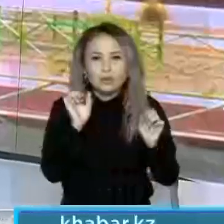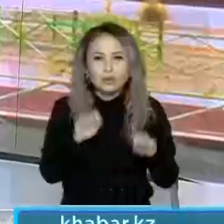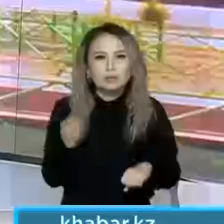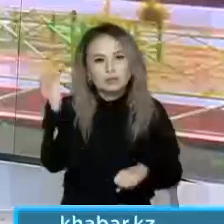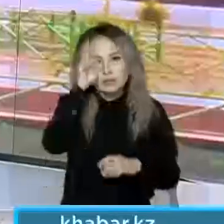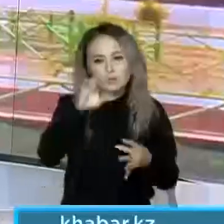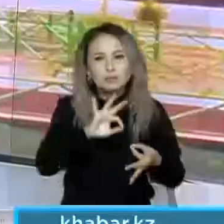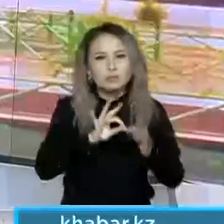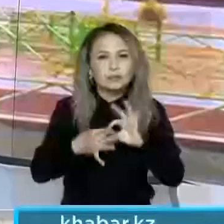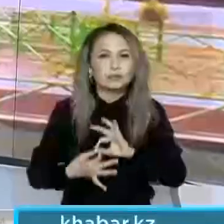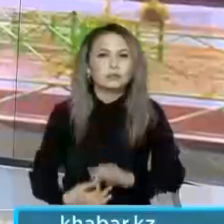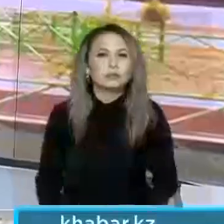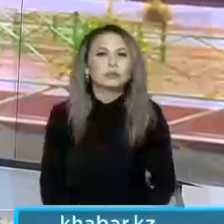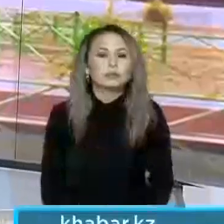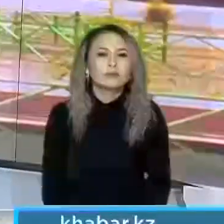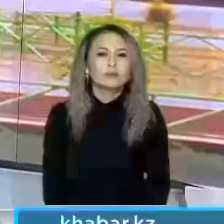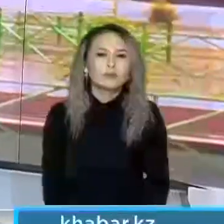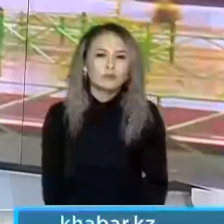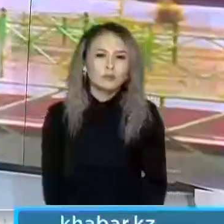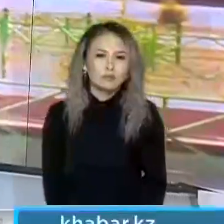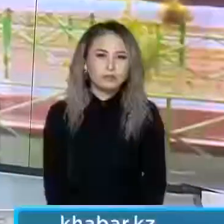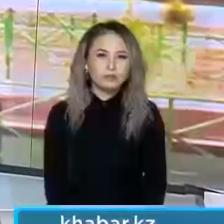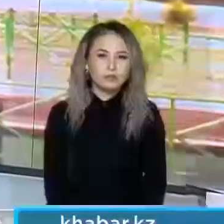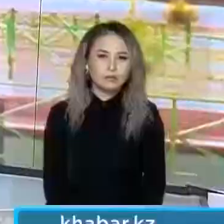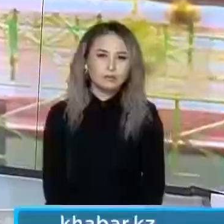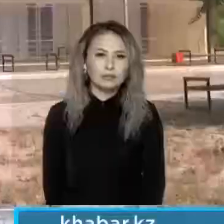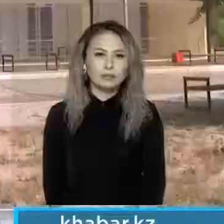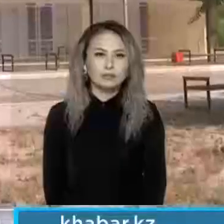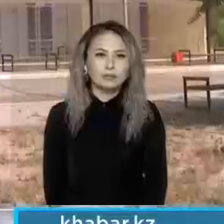жүзеге асырылады? Ардағай Барлы әңгімелейді.